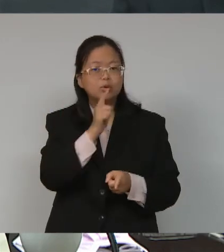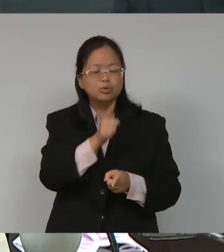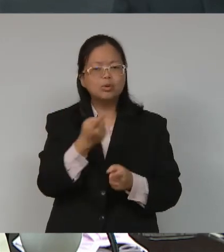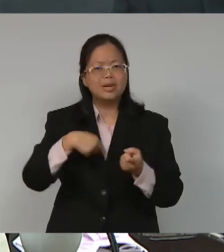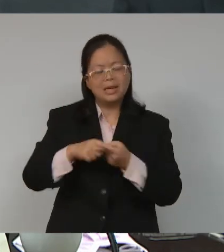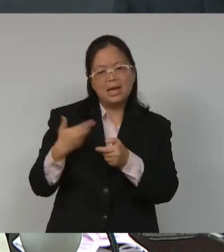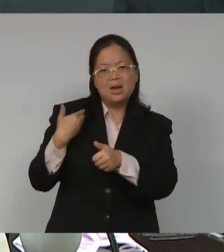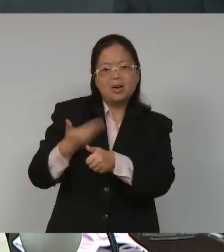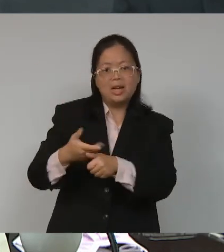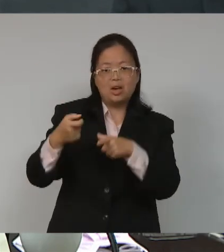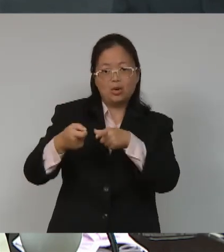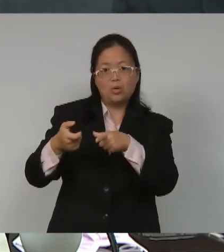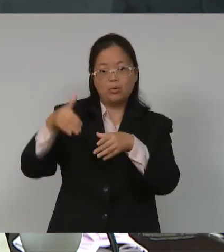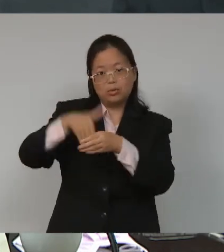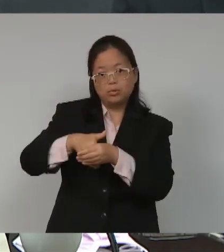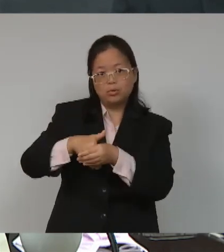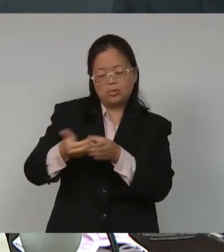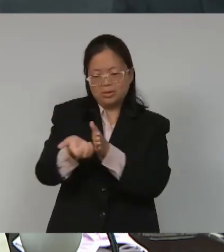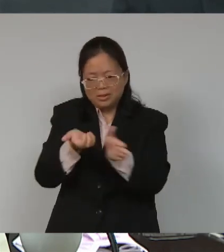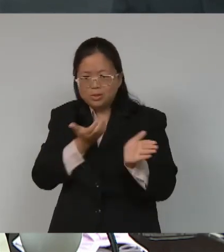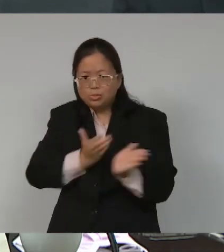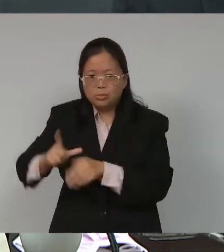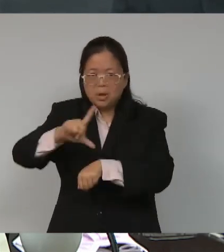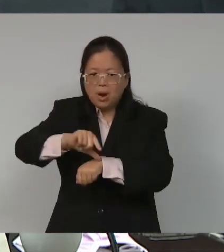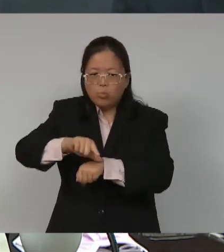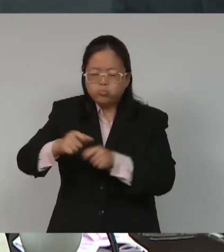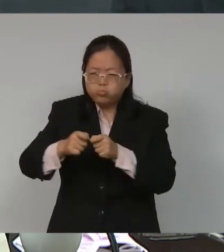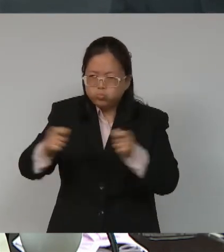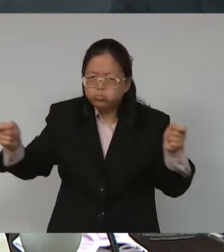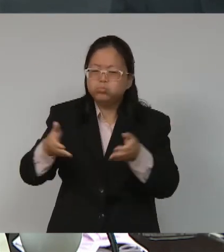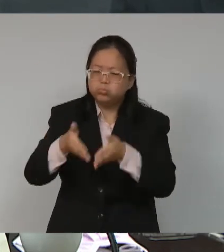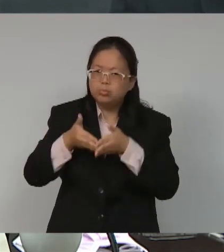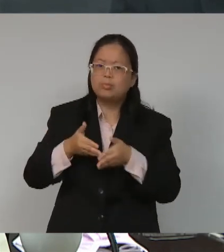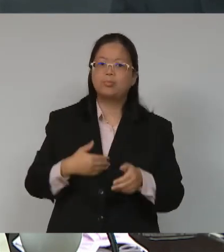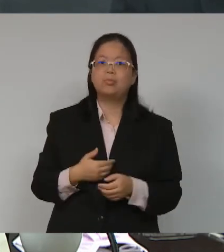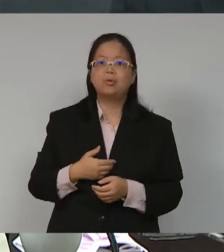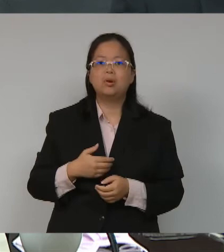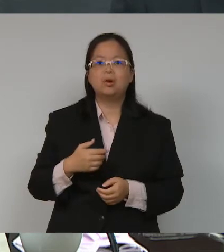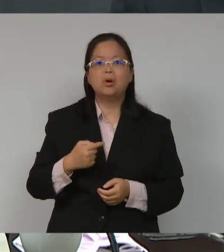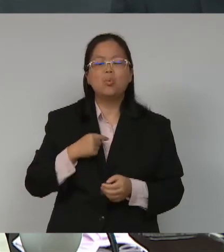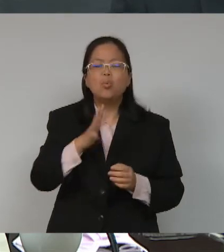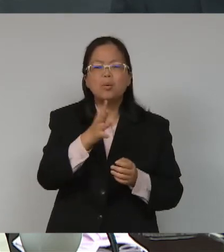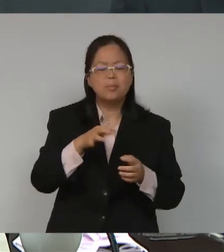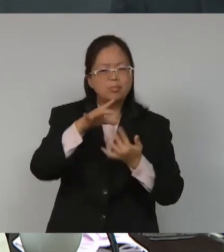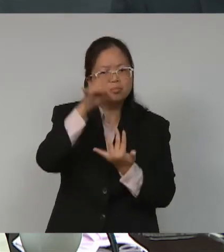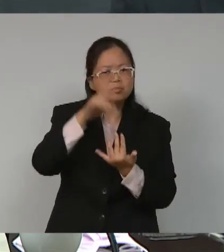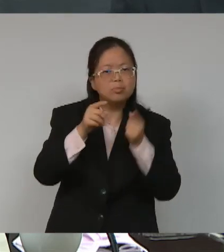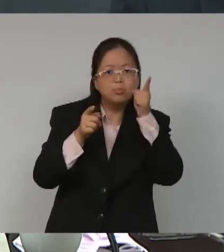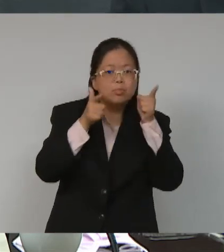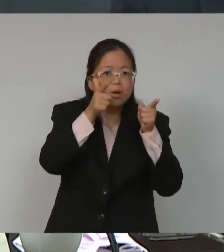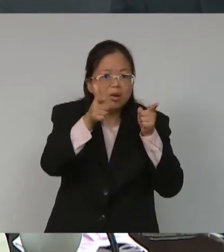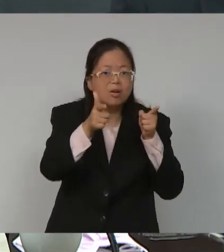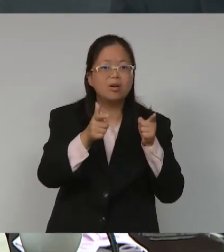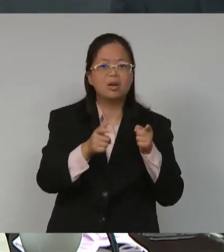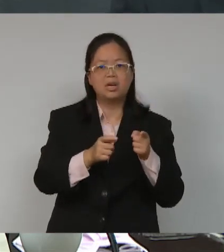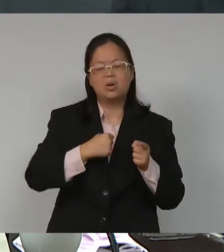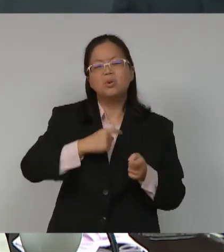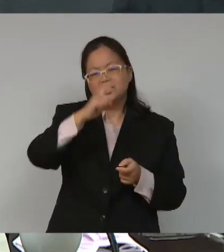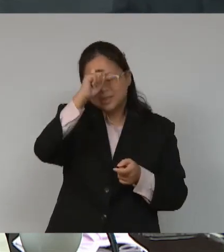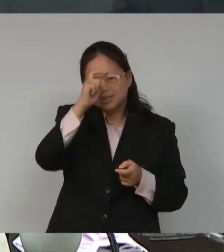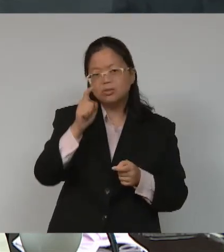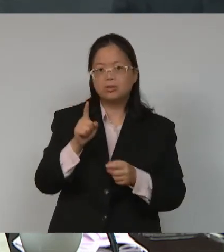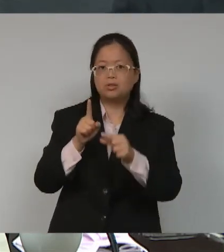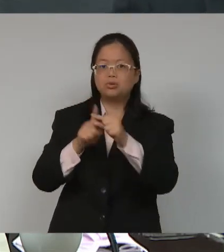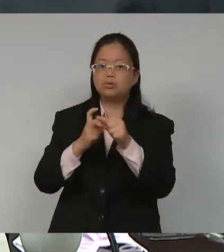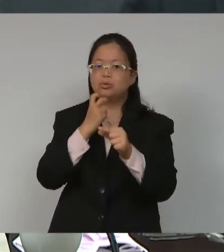间。其实为什么要这样定啊？其实某种程度上，我们也希望反而给中选会少一点的空间。好，如果